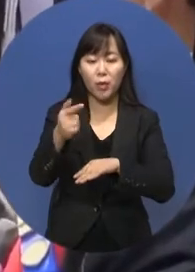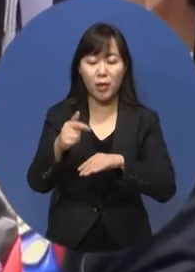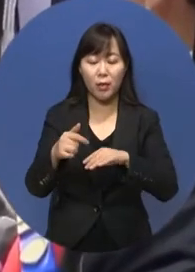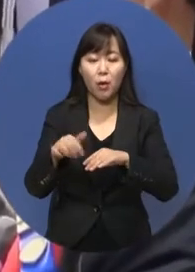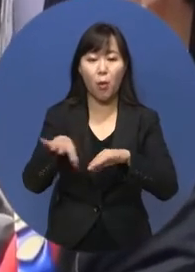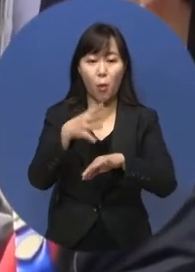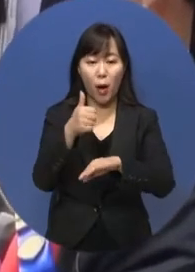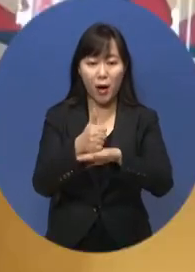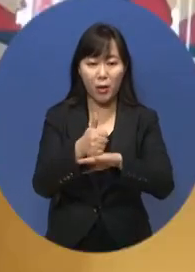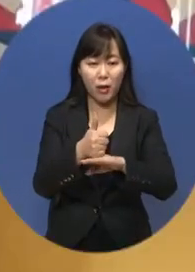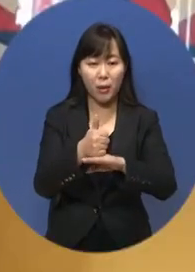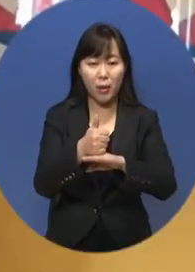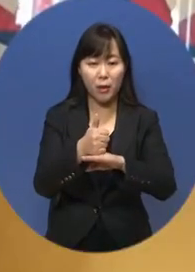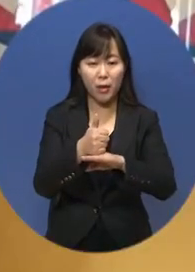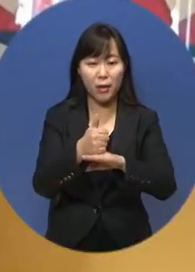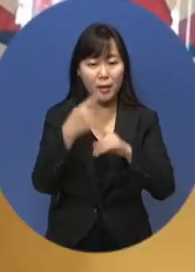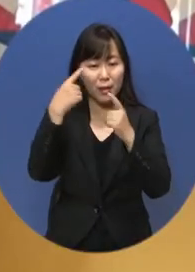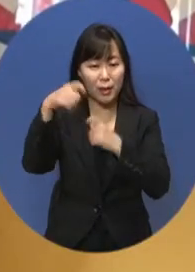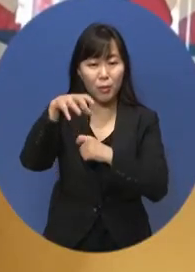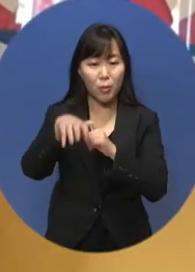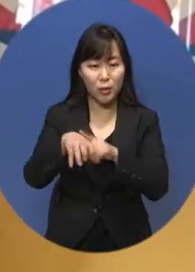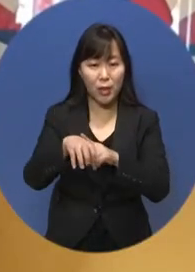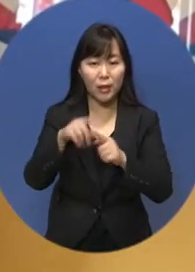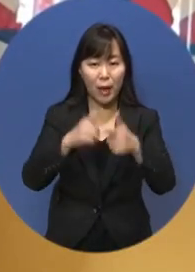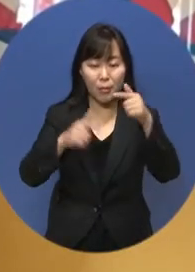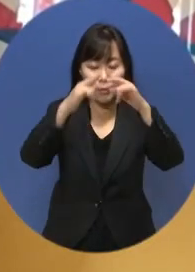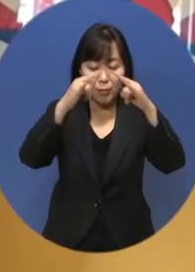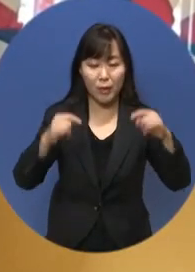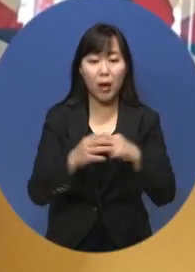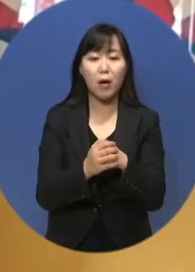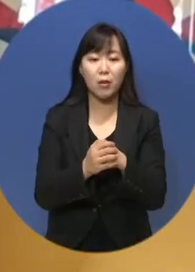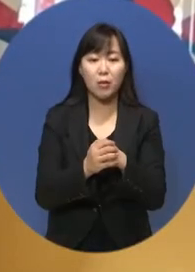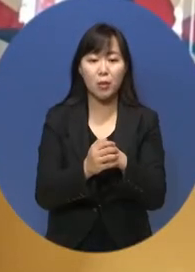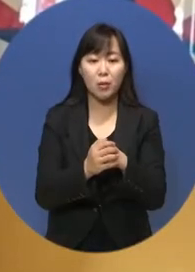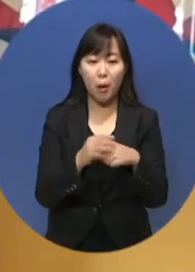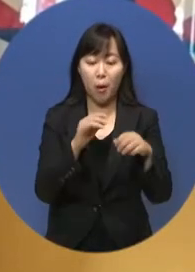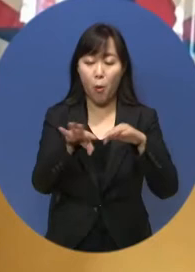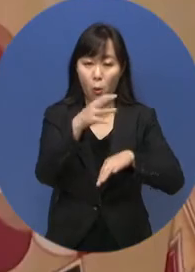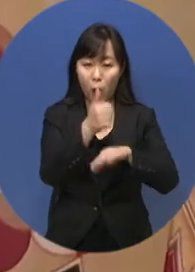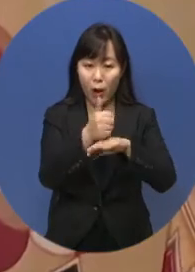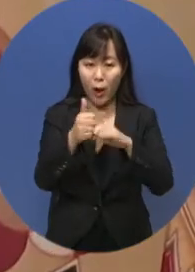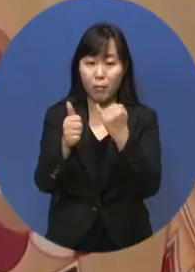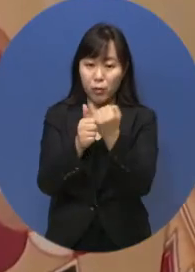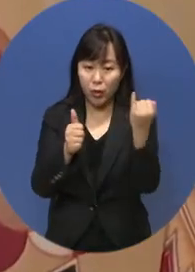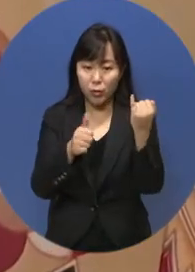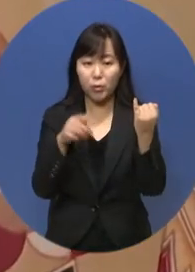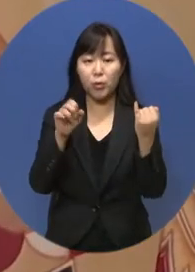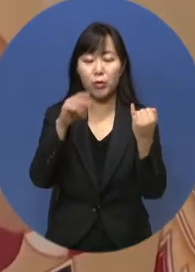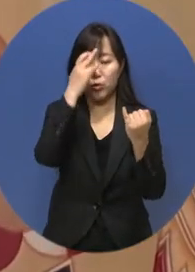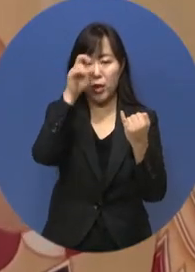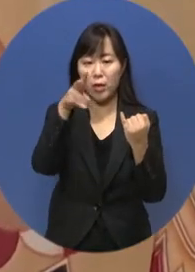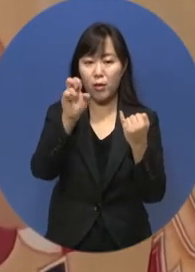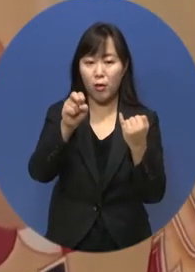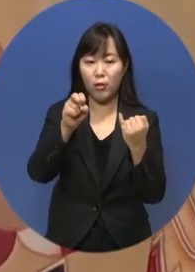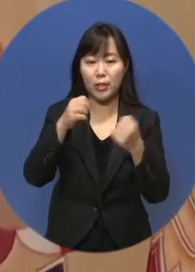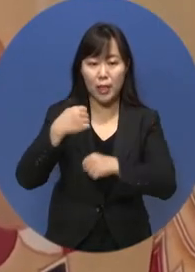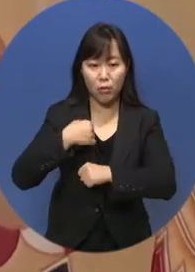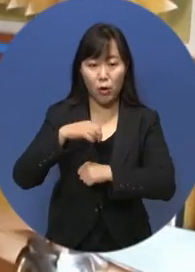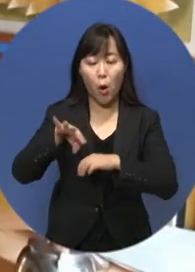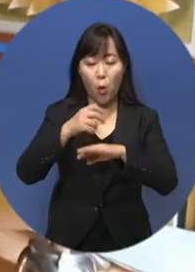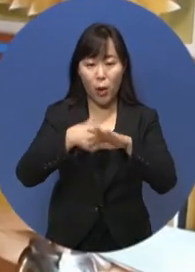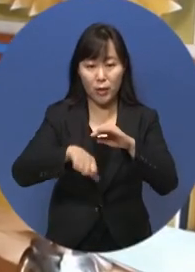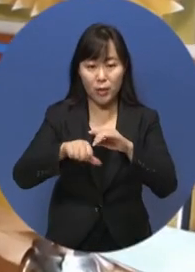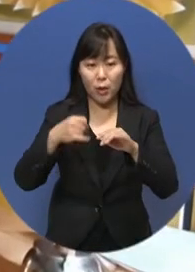건물의 사당입니다. 사당 안에는 공민왕과 부인 노국공주, 최영 장군, 왕자,